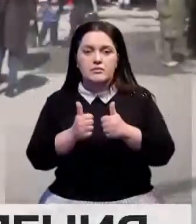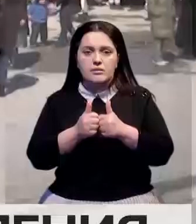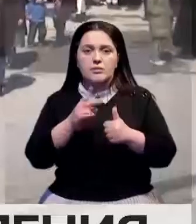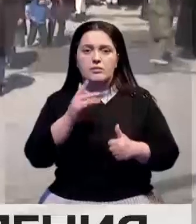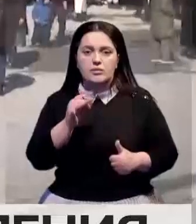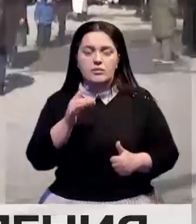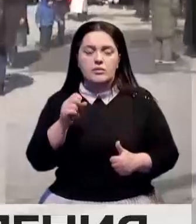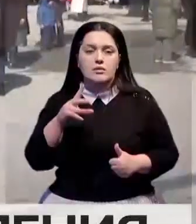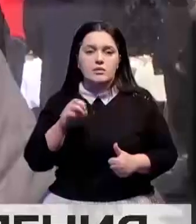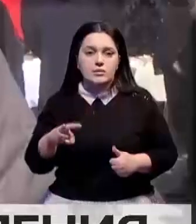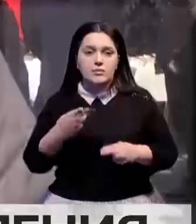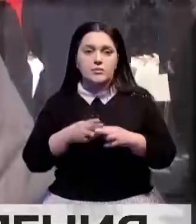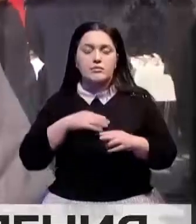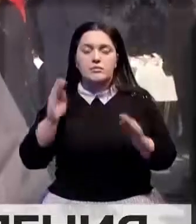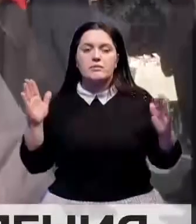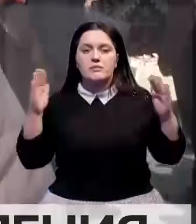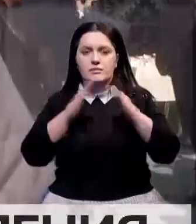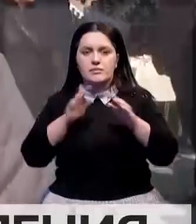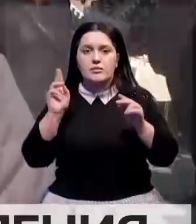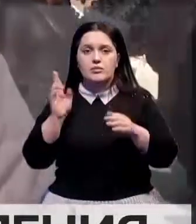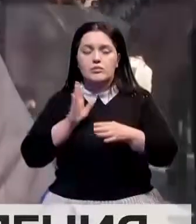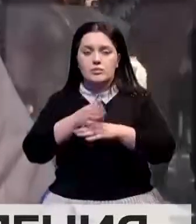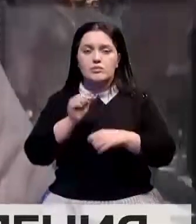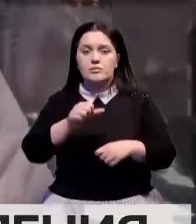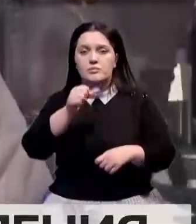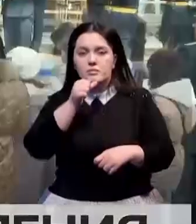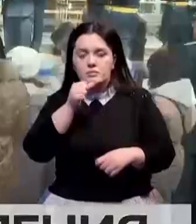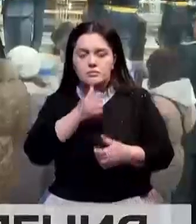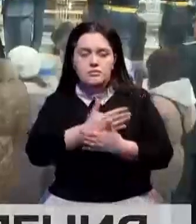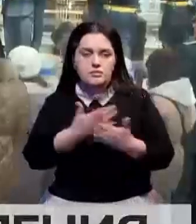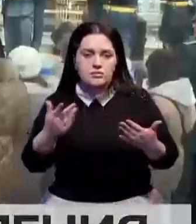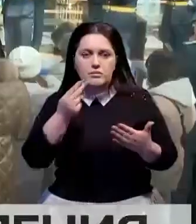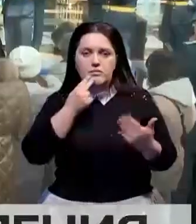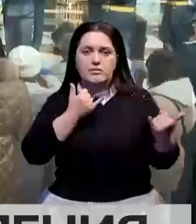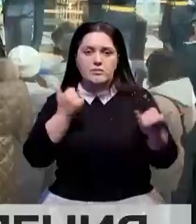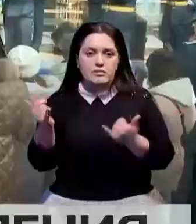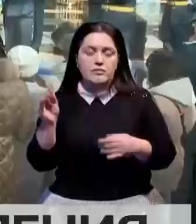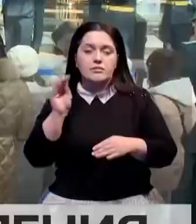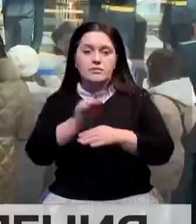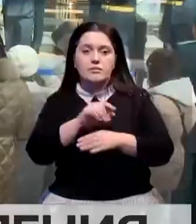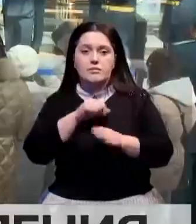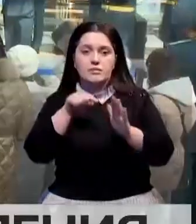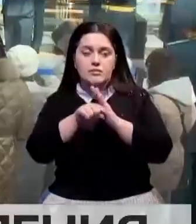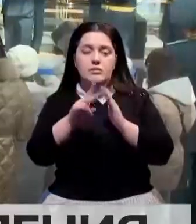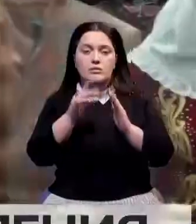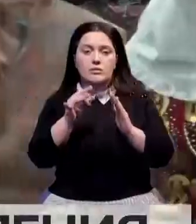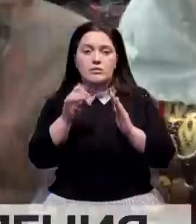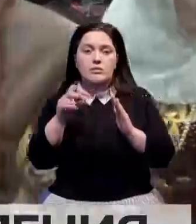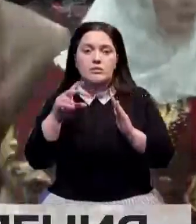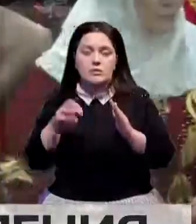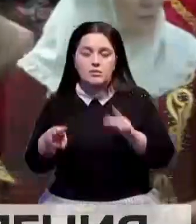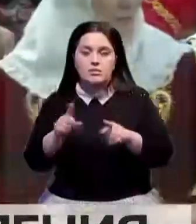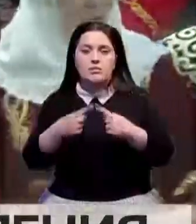мы организовали этноуп. Наши гости могут здесь попробовать различные угощения. Дополнительно в самой сфере Нуралем тоже